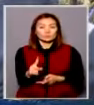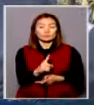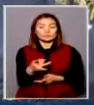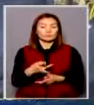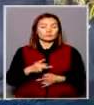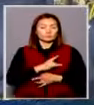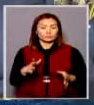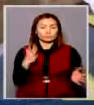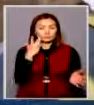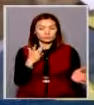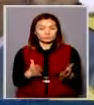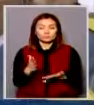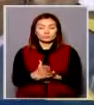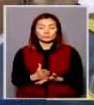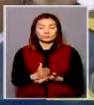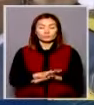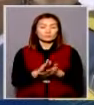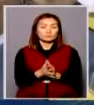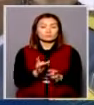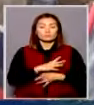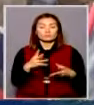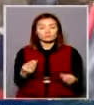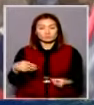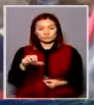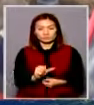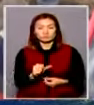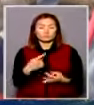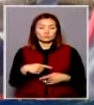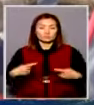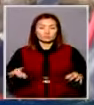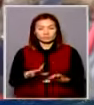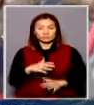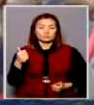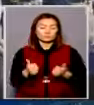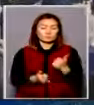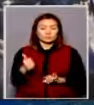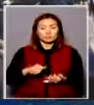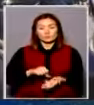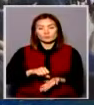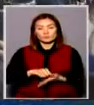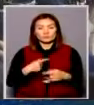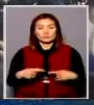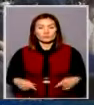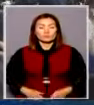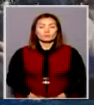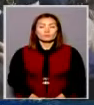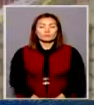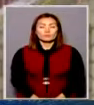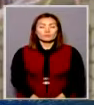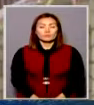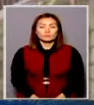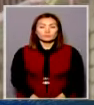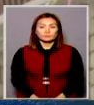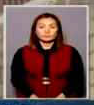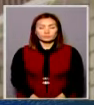регионе отмечают довольно масштабно в рамках юбилейной недели были организованной концертной программы выступления и конкурсы а те же рамок